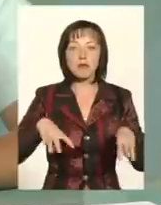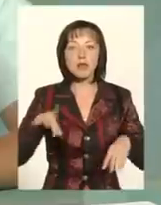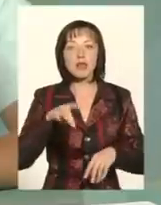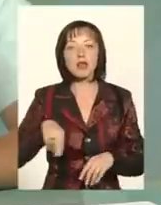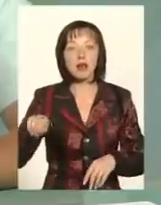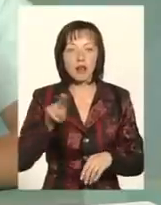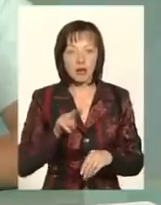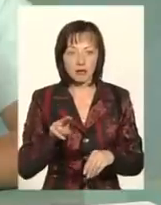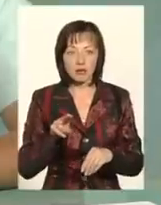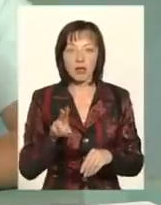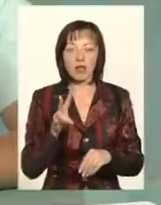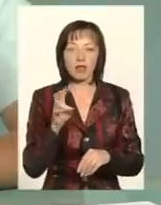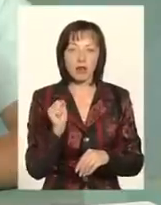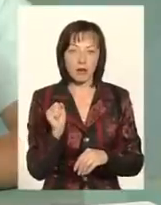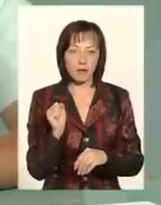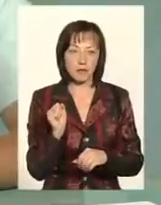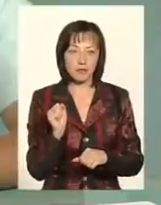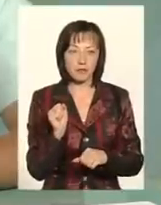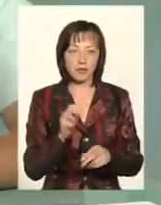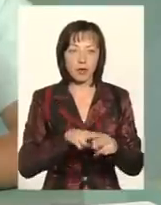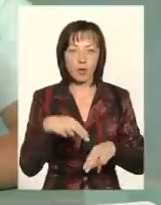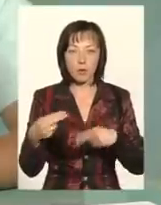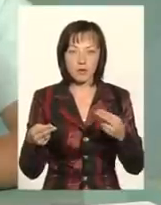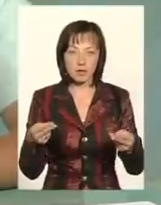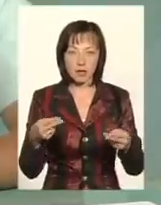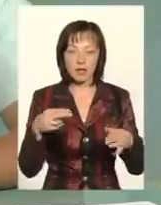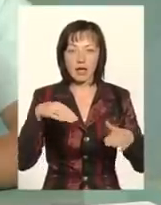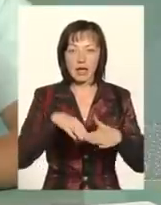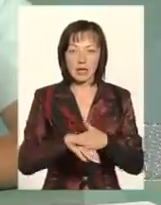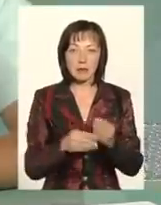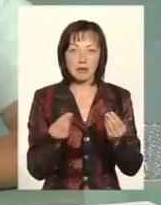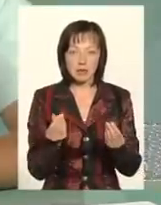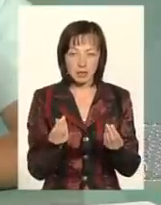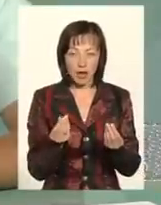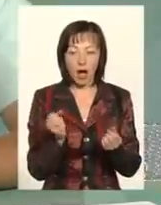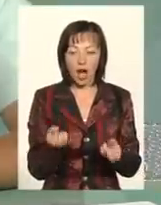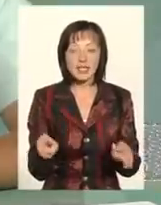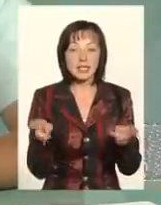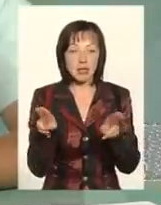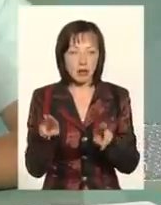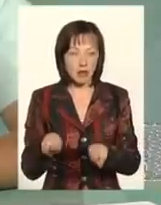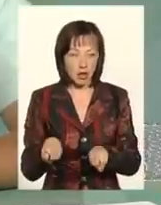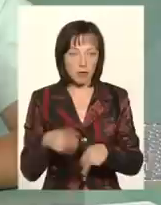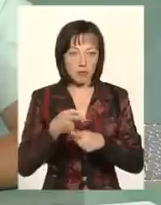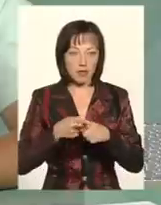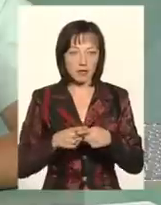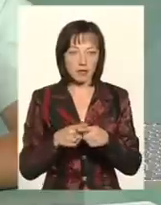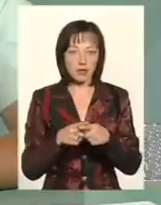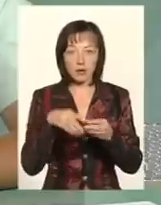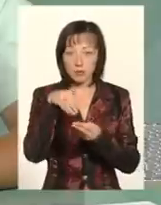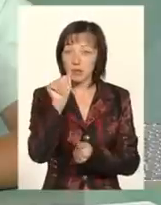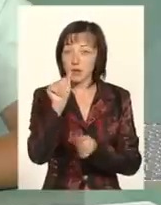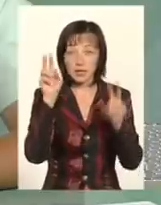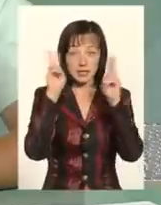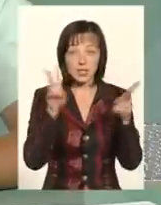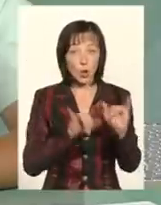они якобы пустили на компенсацию депозитов депозитных вкладов остальные остальная половина рассосалась неизвестно